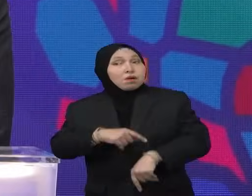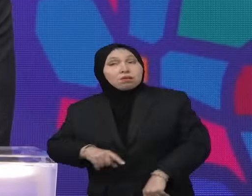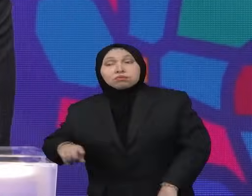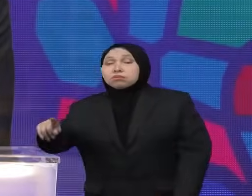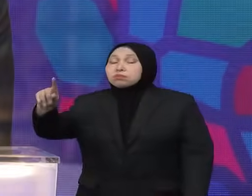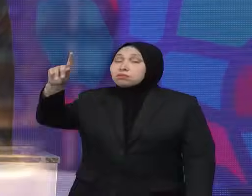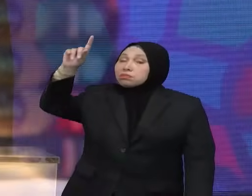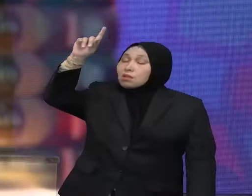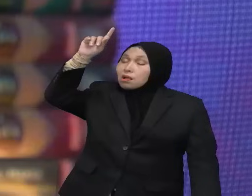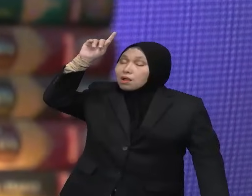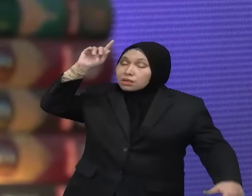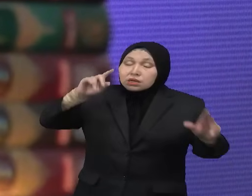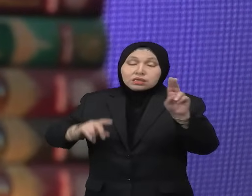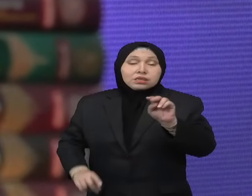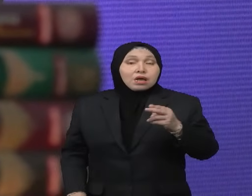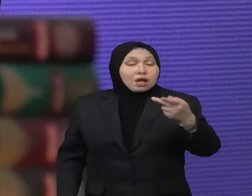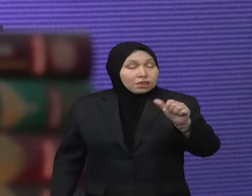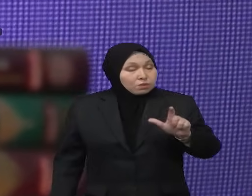الله نحمله